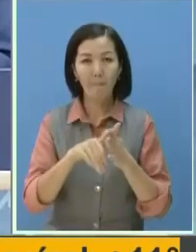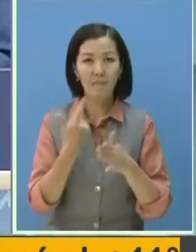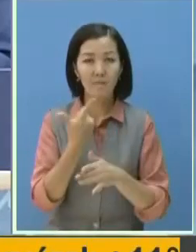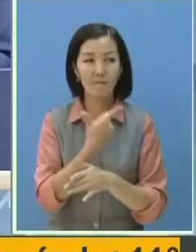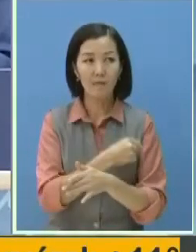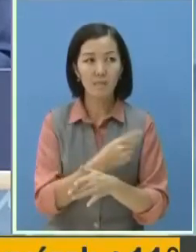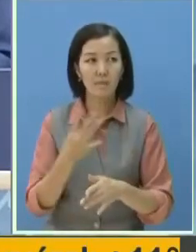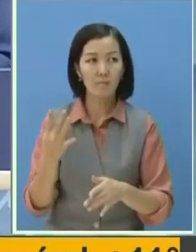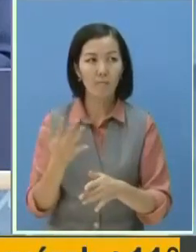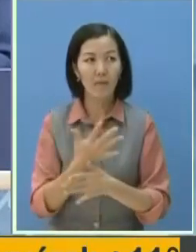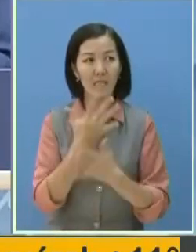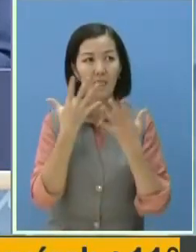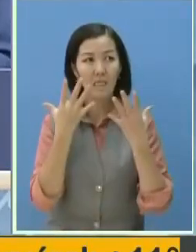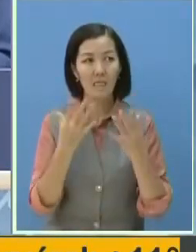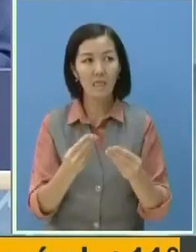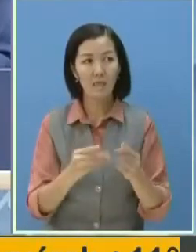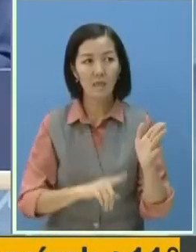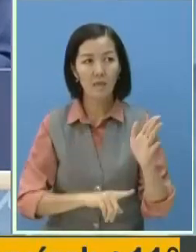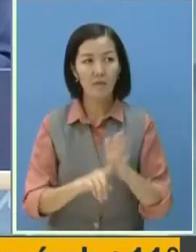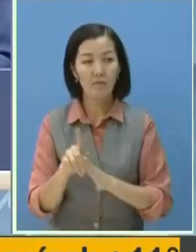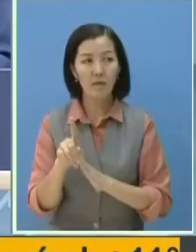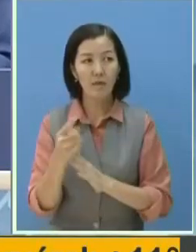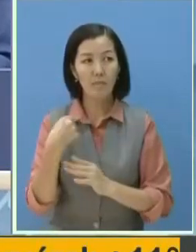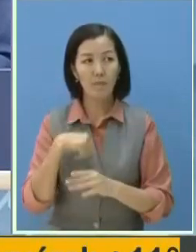уже на 5-7 день начинают вырабатываться